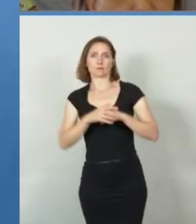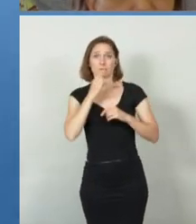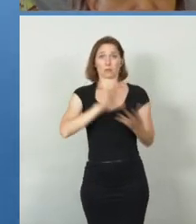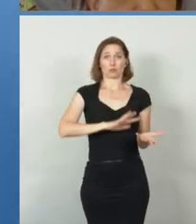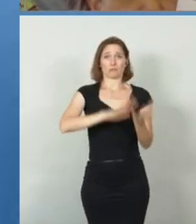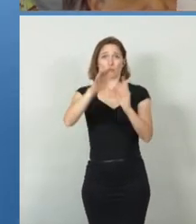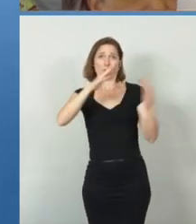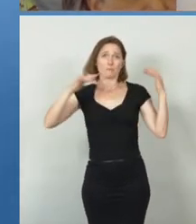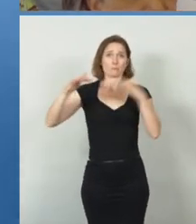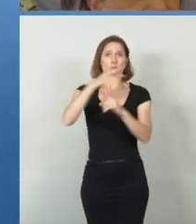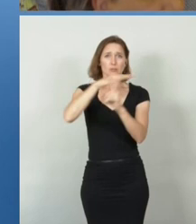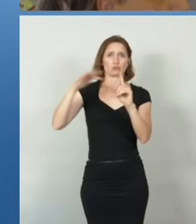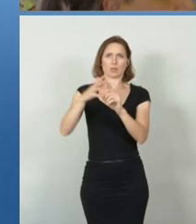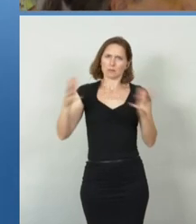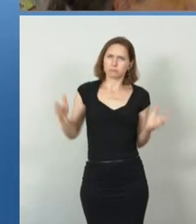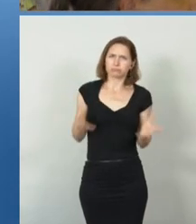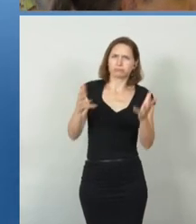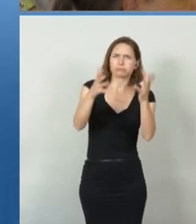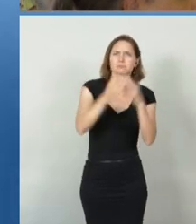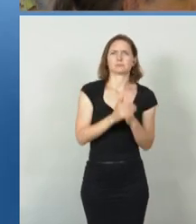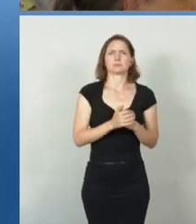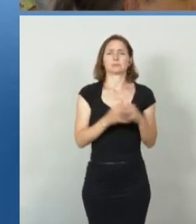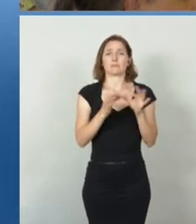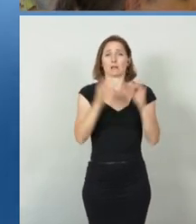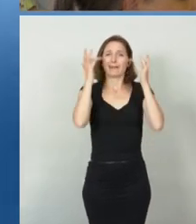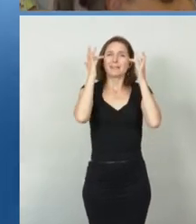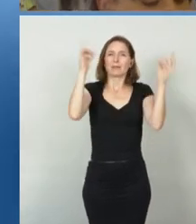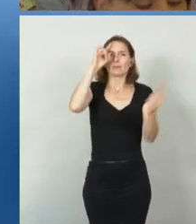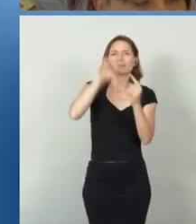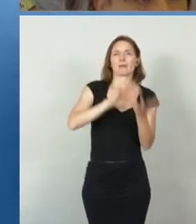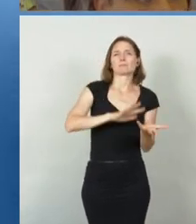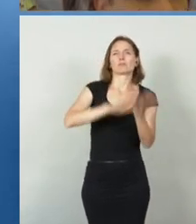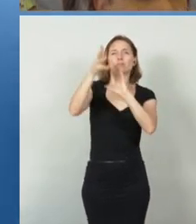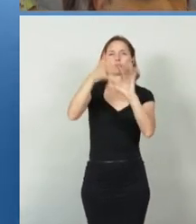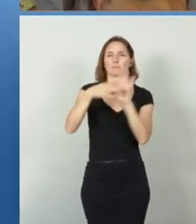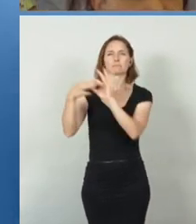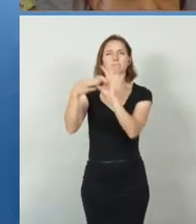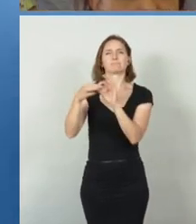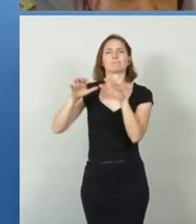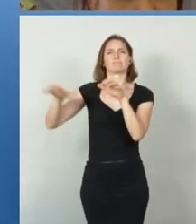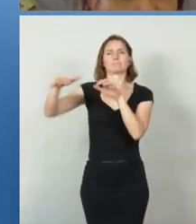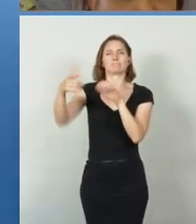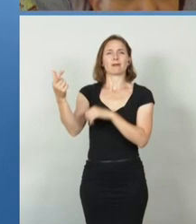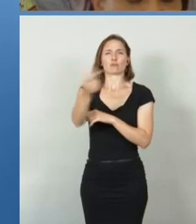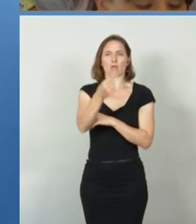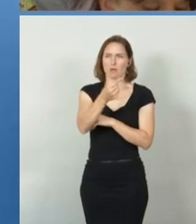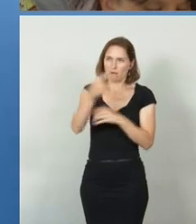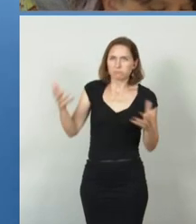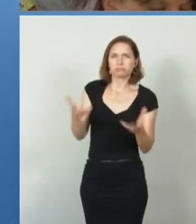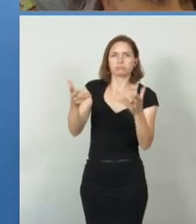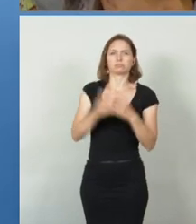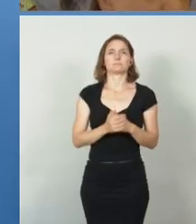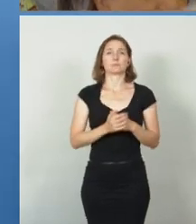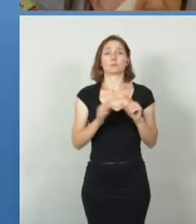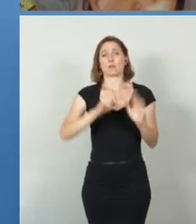en développement des échanges d'expériences sur les transitions avec les territoires partenaires promouvoir les droits humains en luttant contre